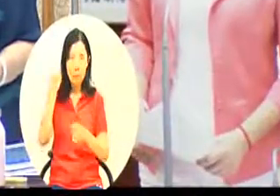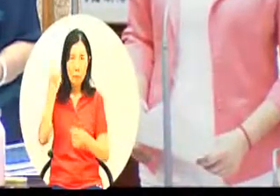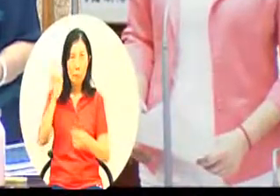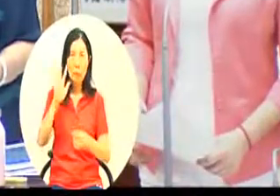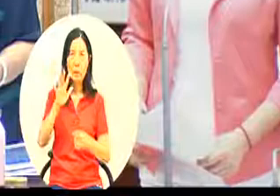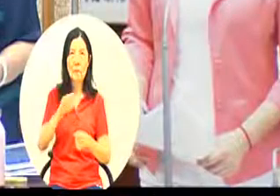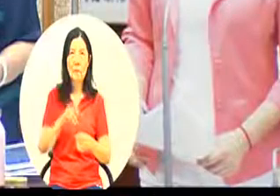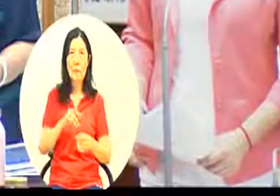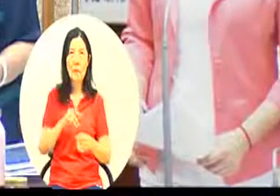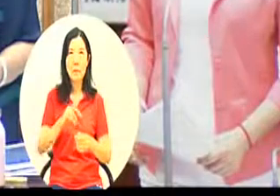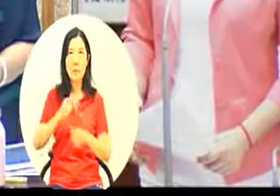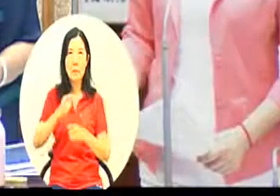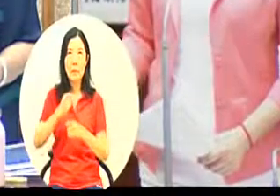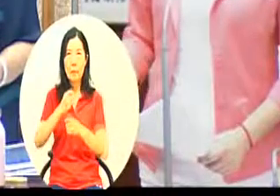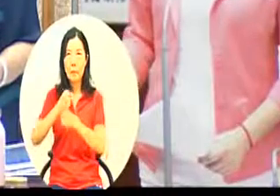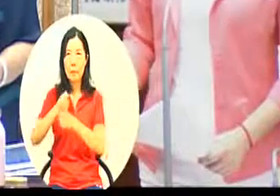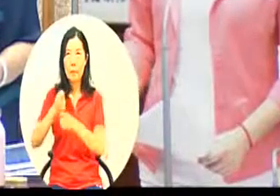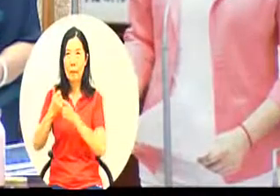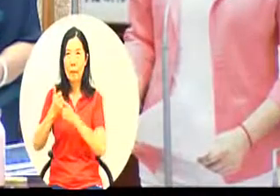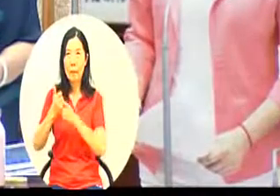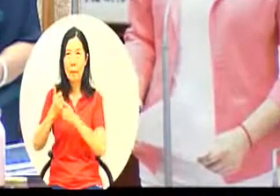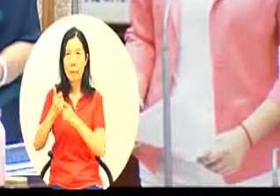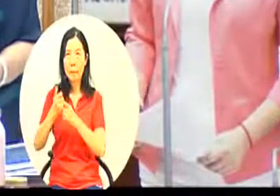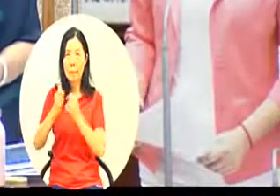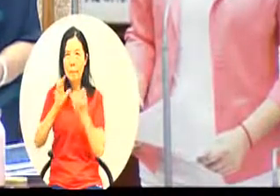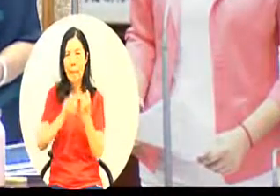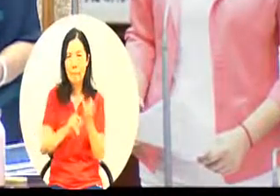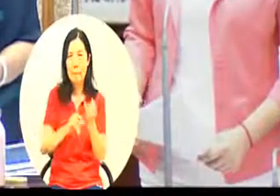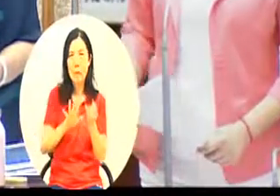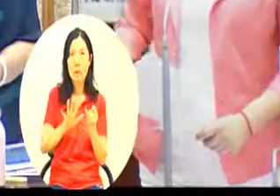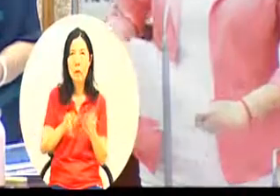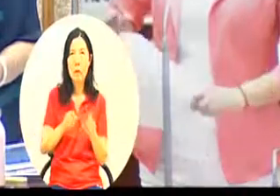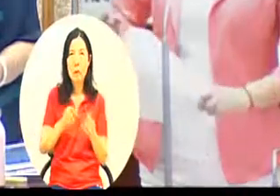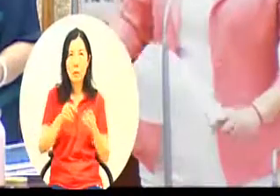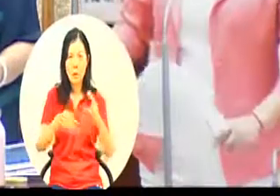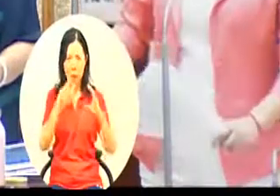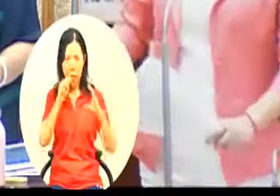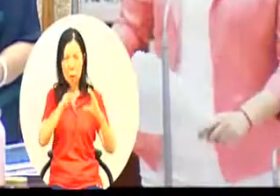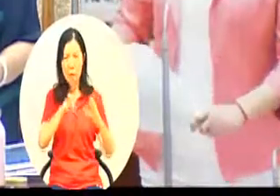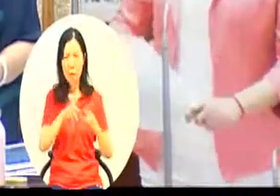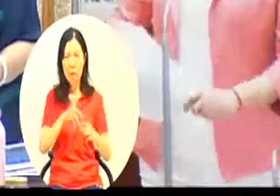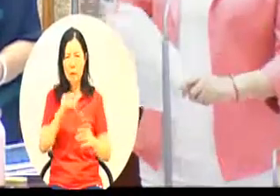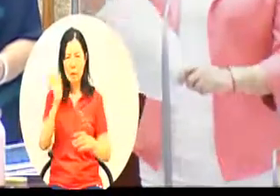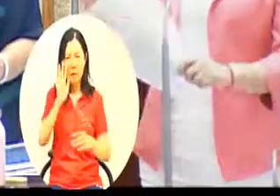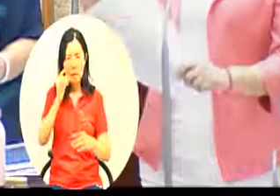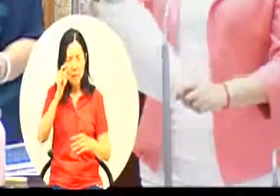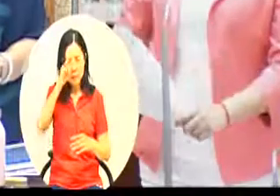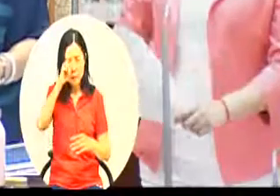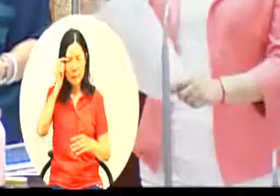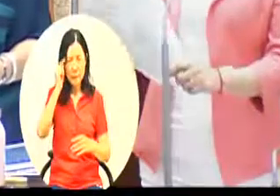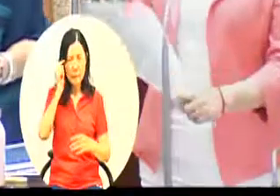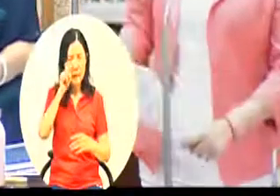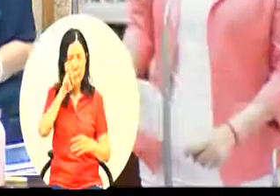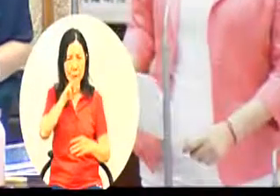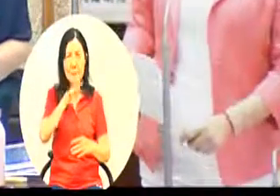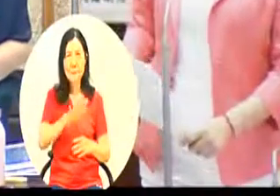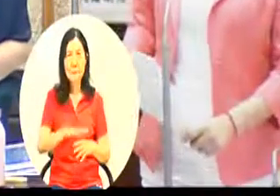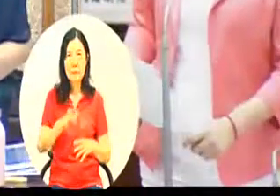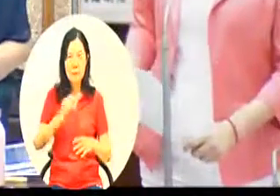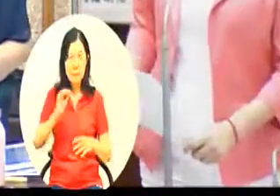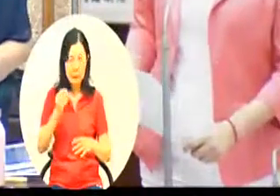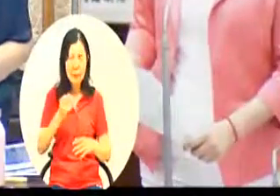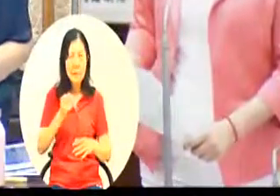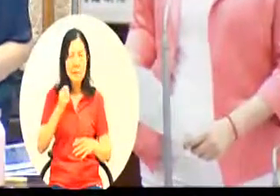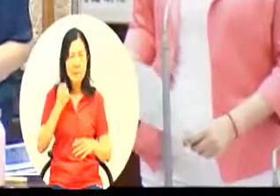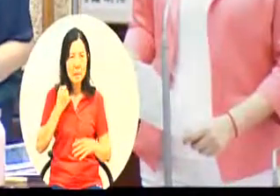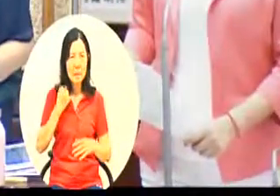说被阿兵哥这样被性侵了，所以每次看我真的是很不想看，但是又很想去把那内容完整